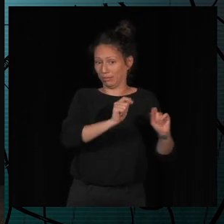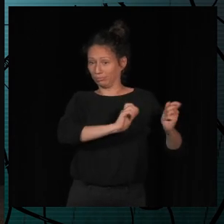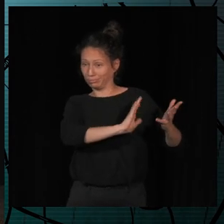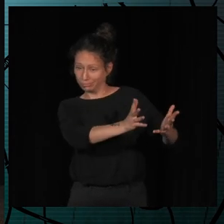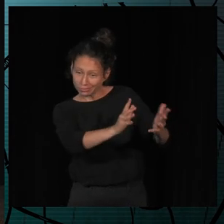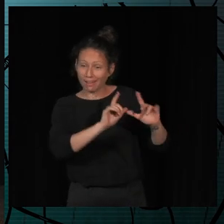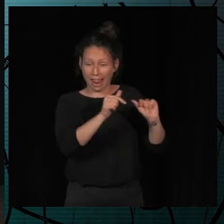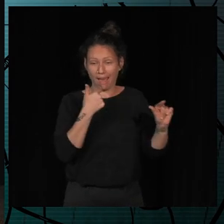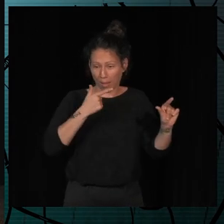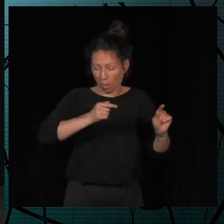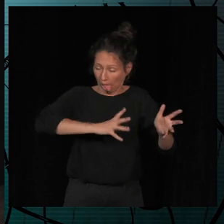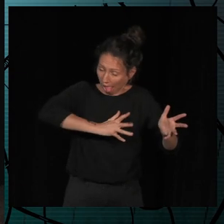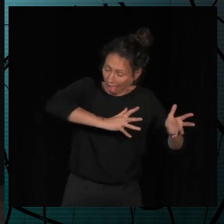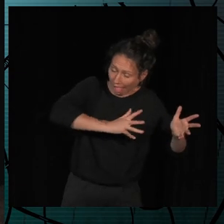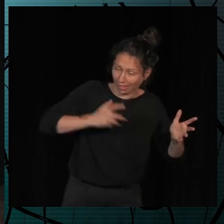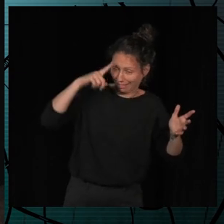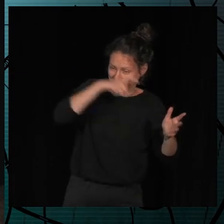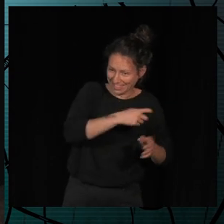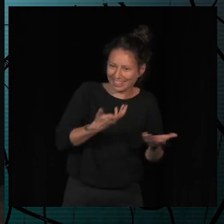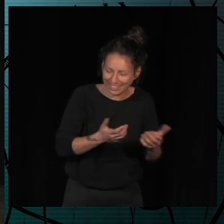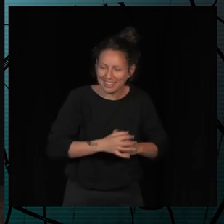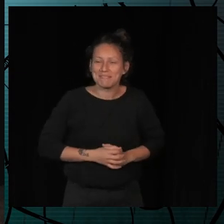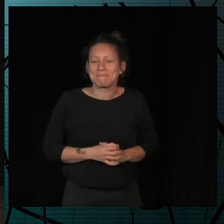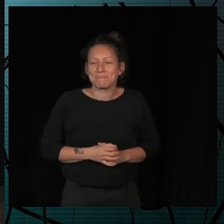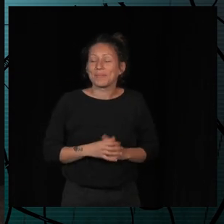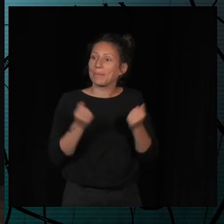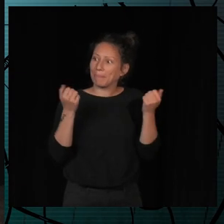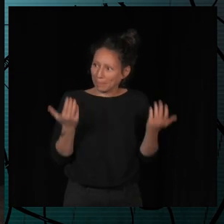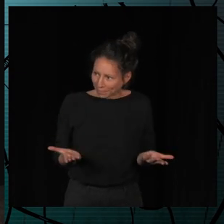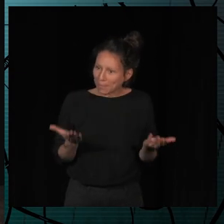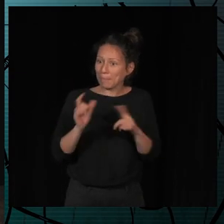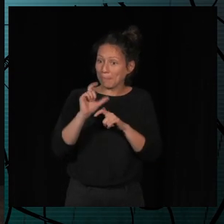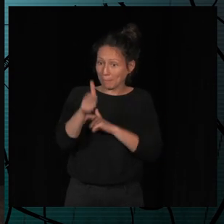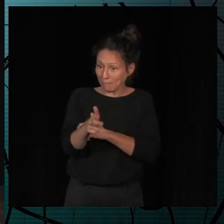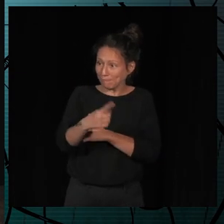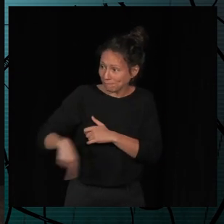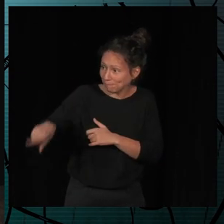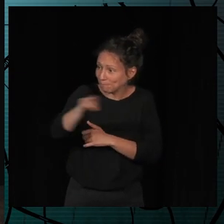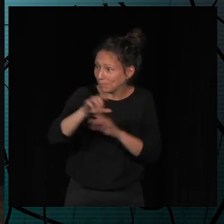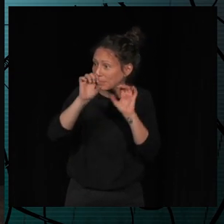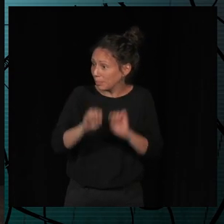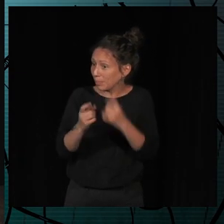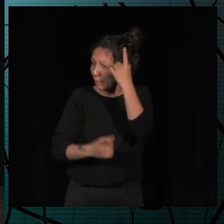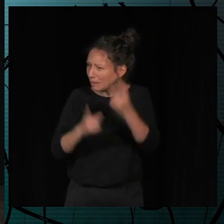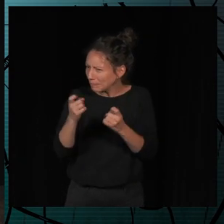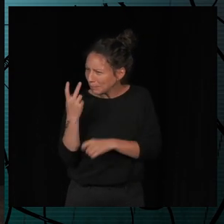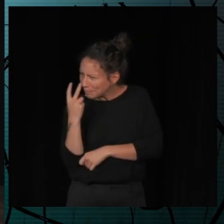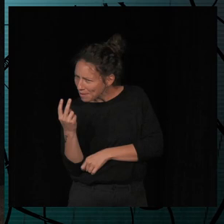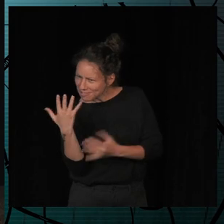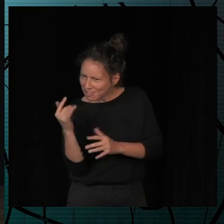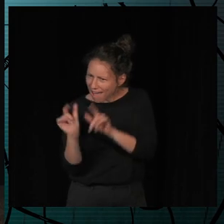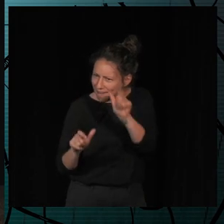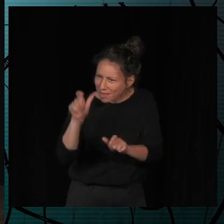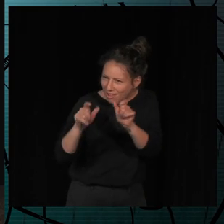mises à la peine et maintenant on va ouvrir on va ouvrir le le le micro j'ai l'impression qu'il y a déjà des des